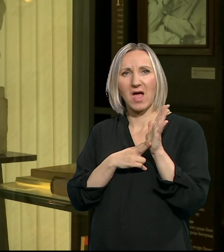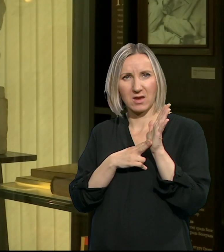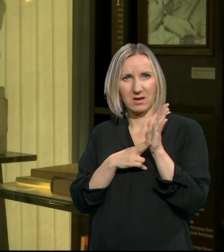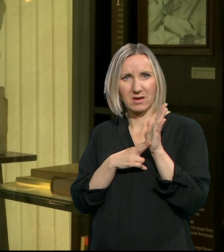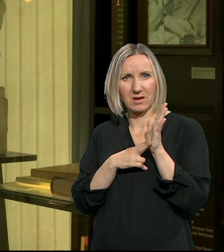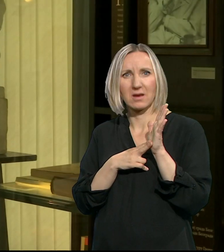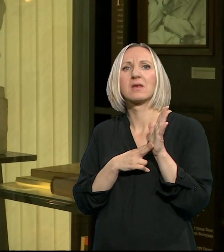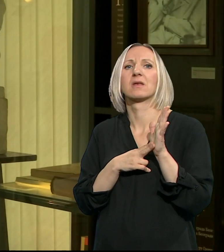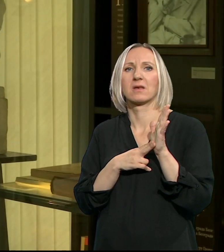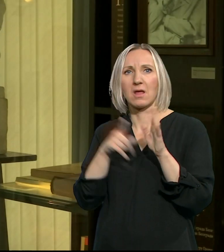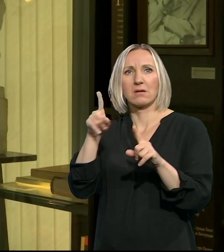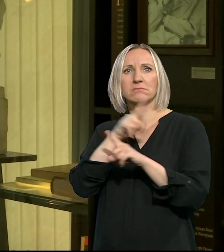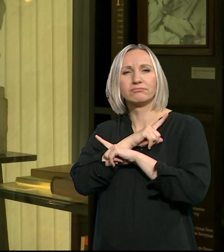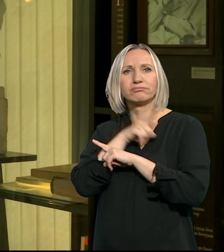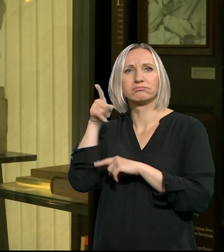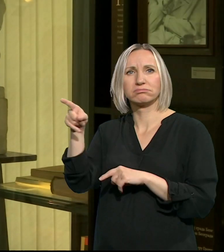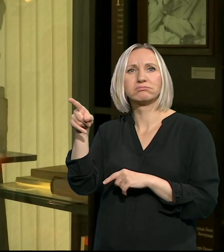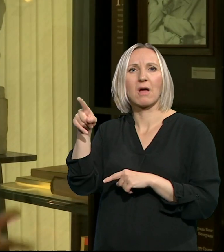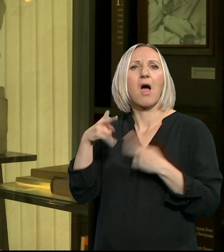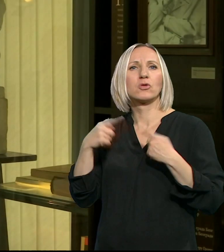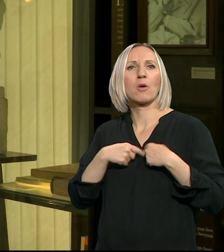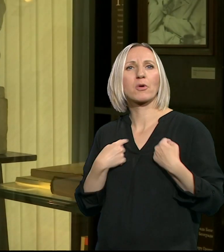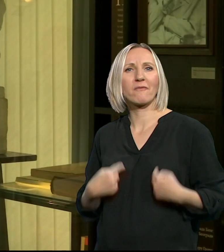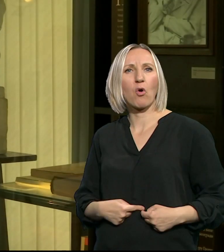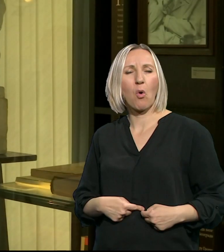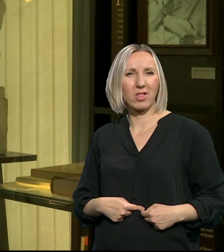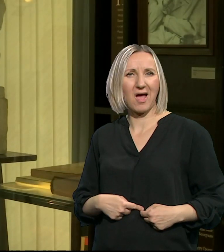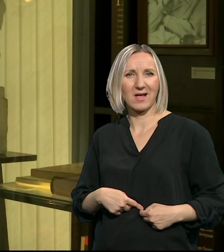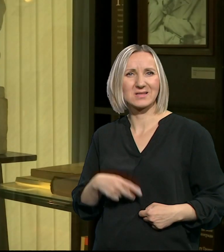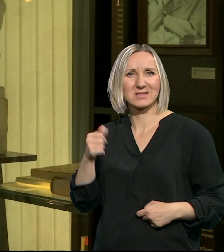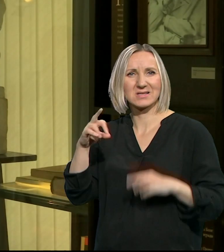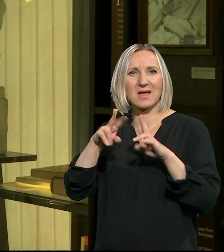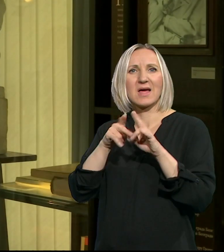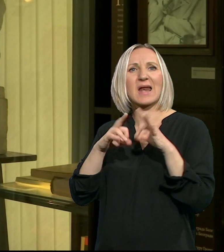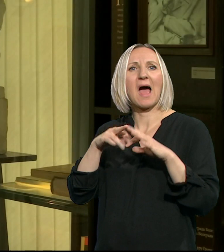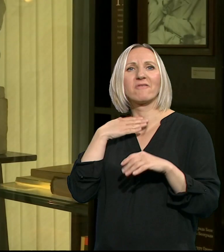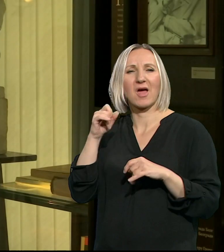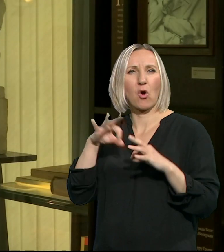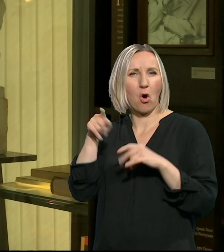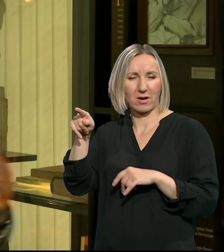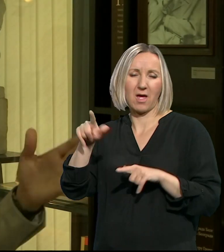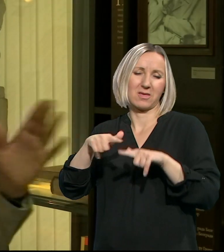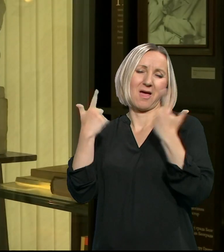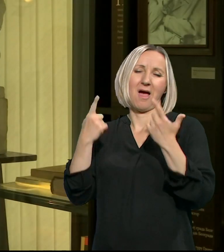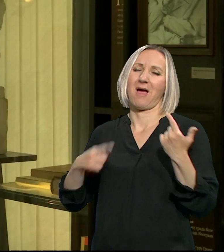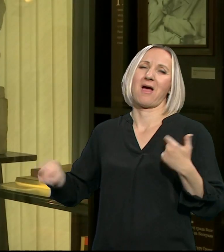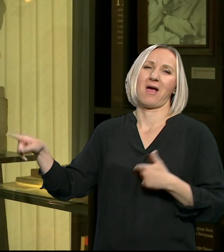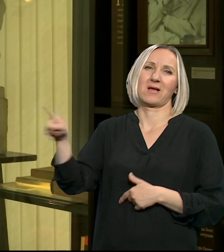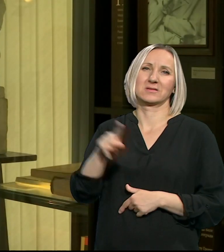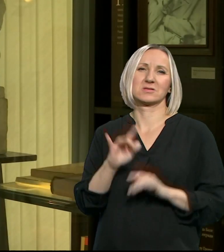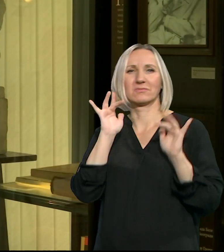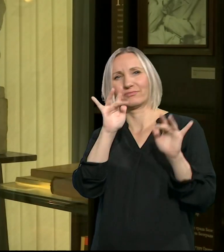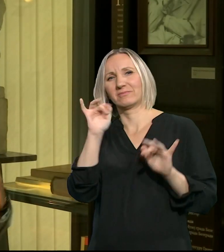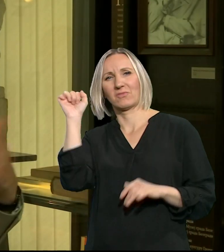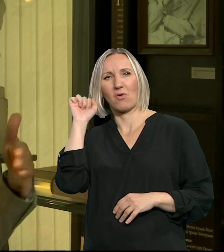nadimak, stradao na Ravnoj Gori kao dobrovoljac, jasnije nam je u kojoj su meri zapravo oni bili potpuno u otklonu od